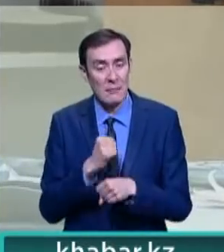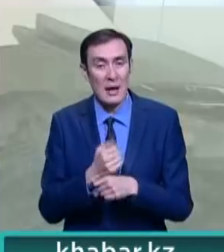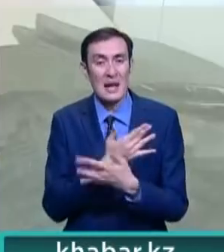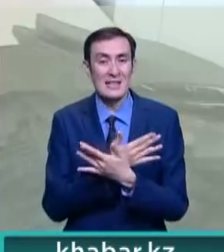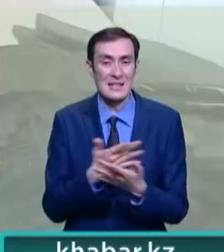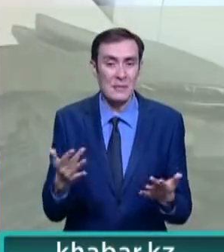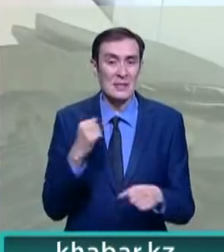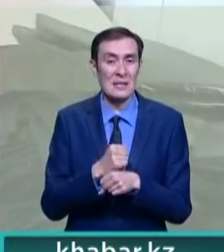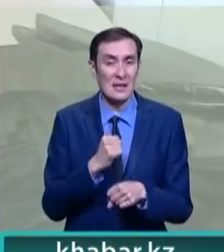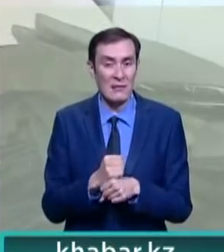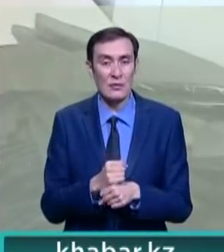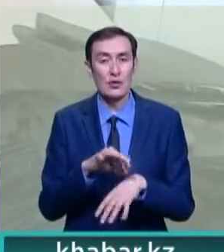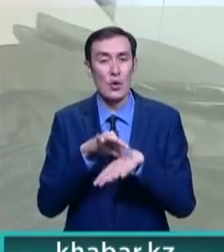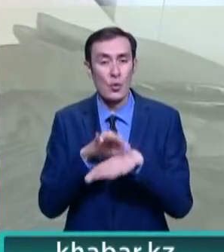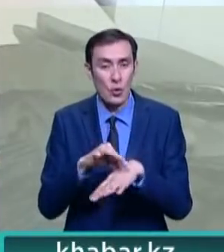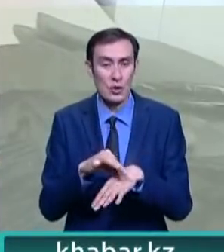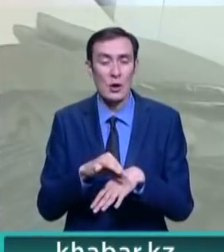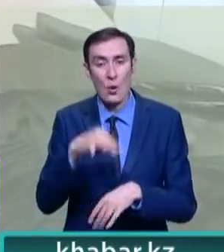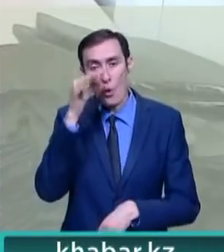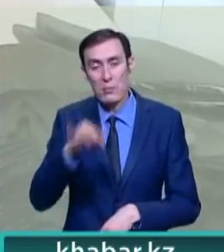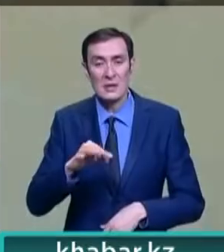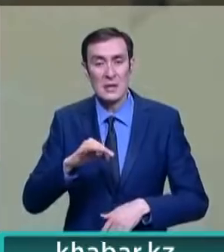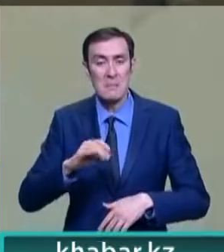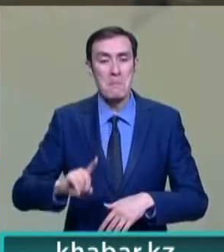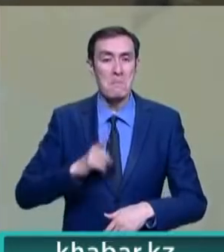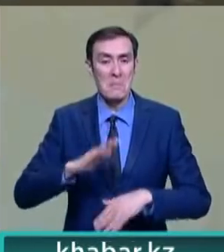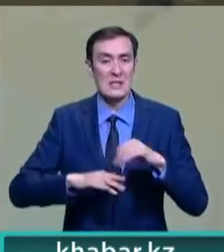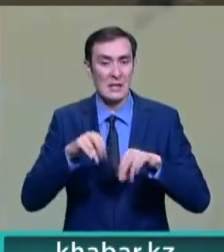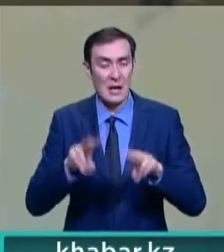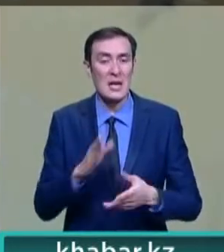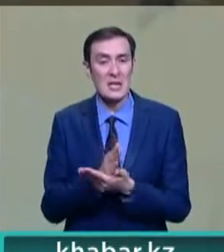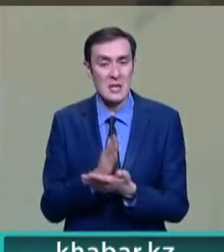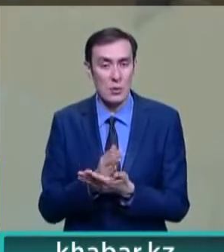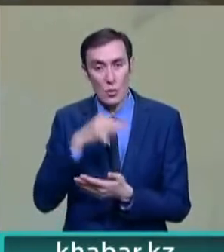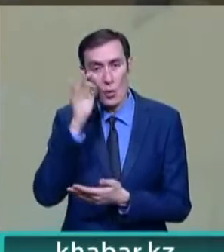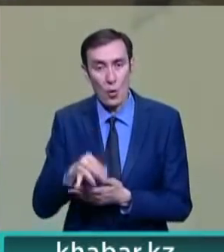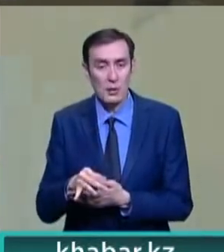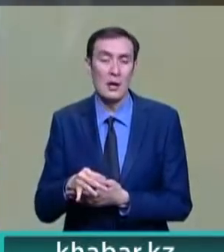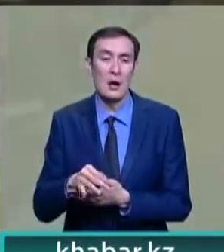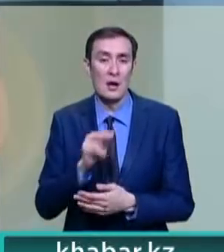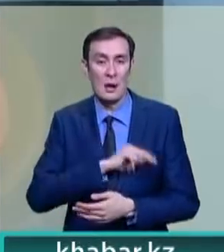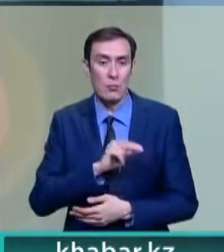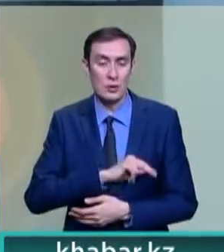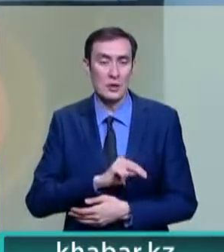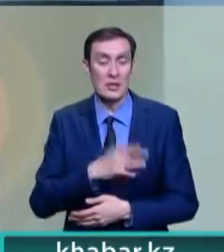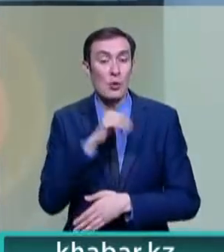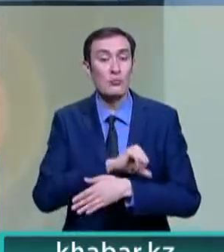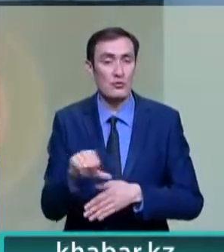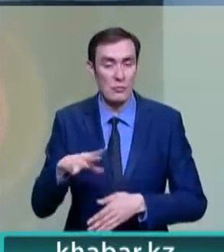Весь ассортимент изготавливают из кожи квалифицированные мастера. Все они имеют за плечами богатый опыт работы за